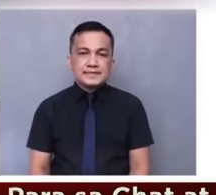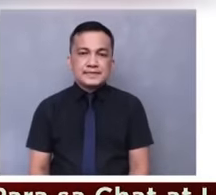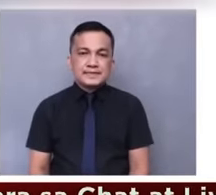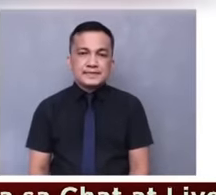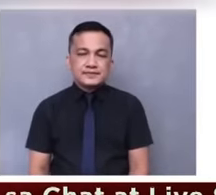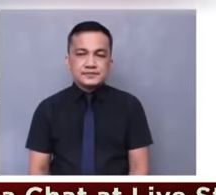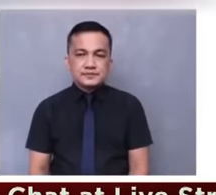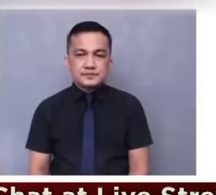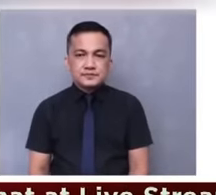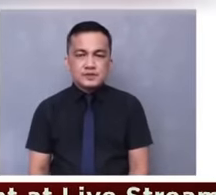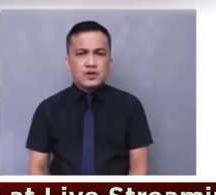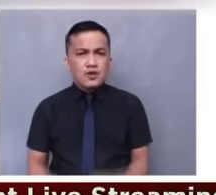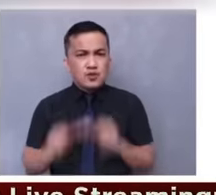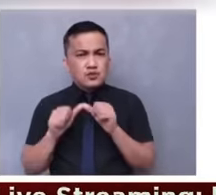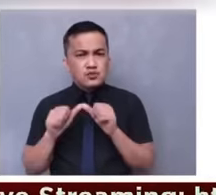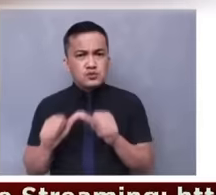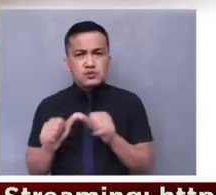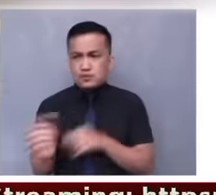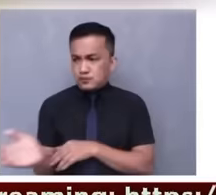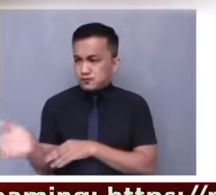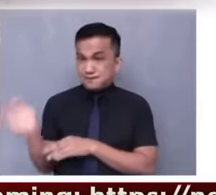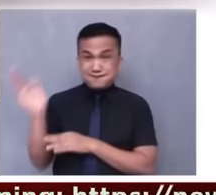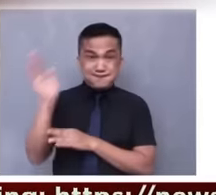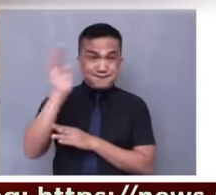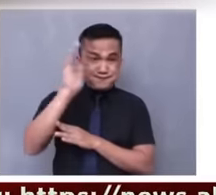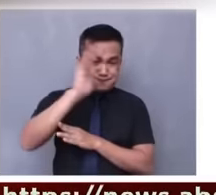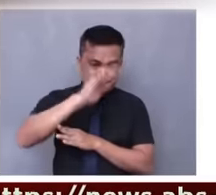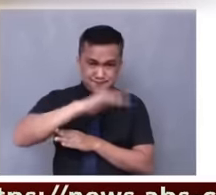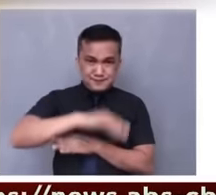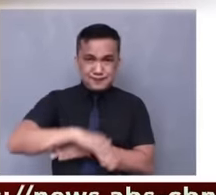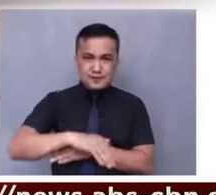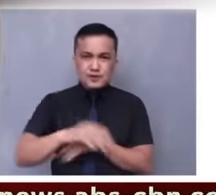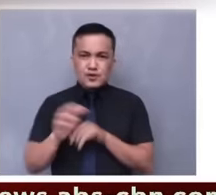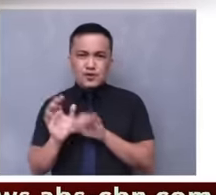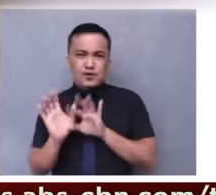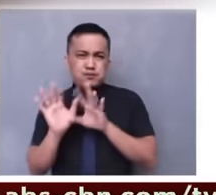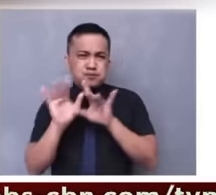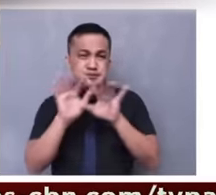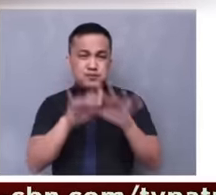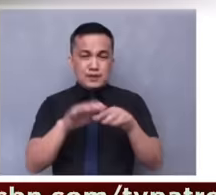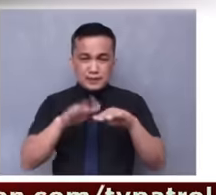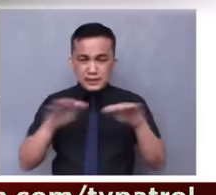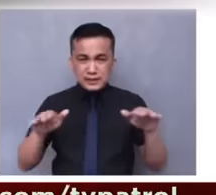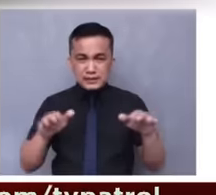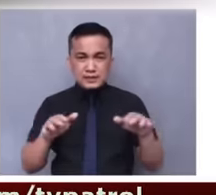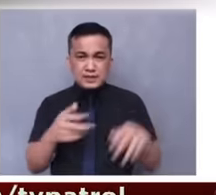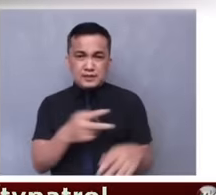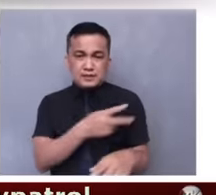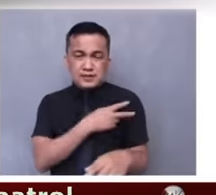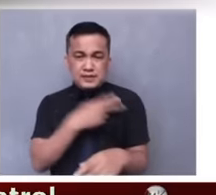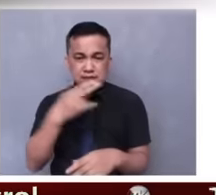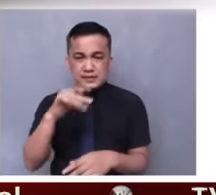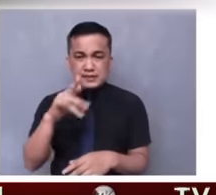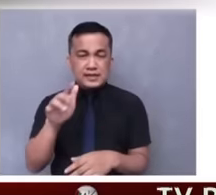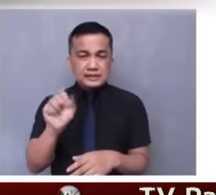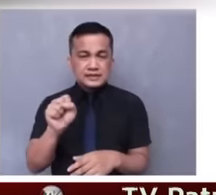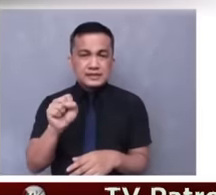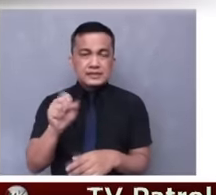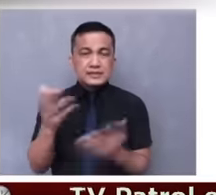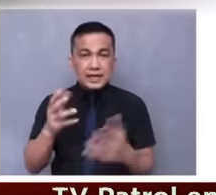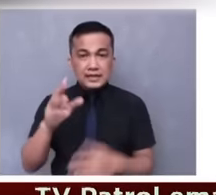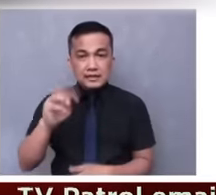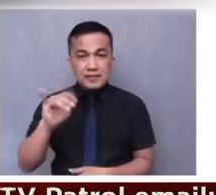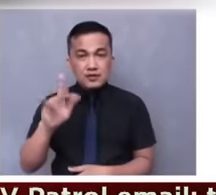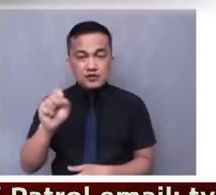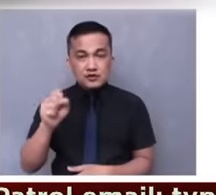Walang patid mula umaga hanggang hapon ang dating ng mga batang magpapabakuna sa Hiyas Convention Center sa Malolos, Bulacan para sa ikalawang